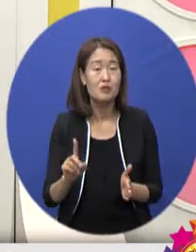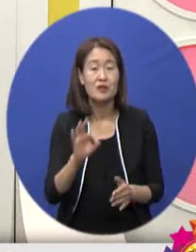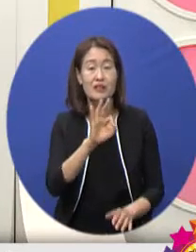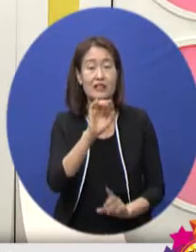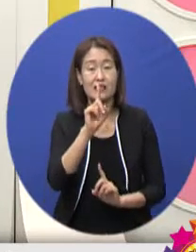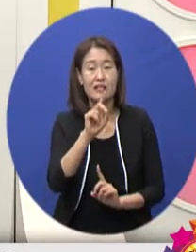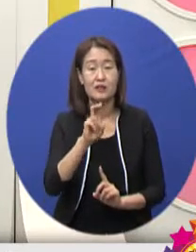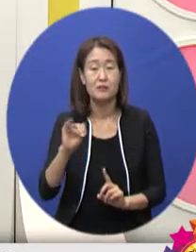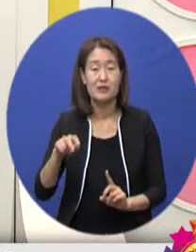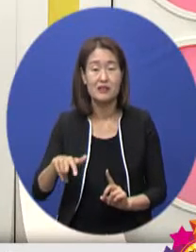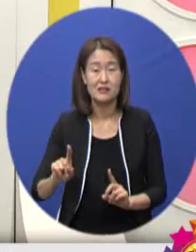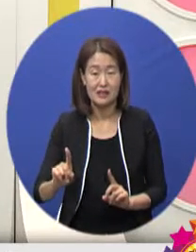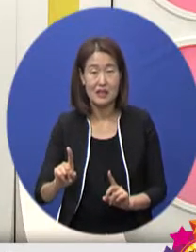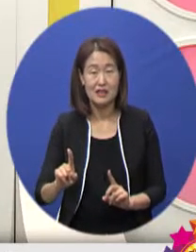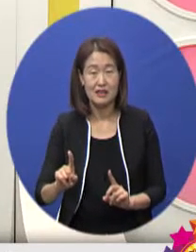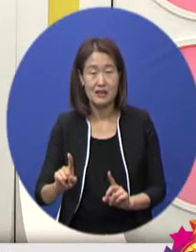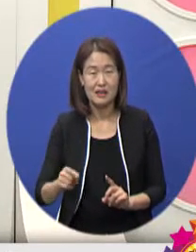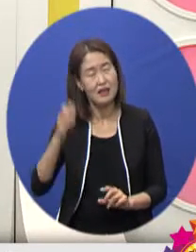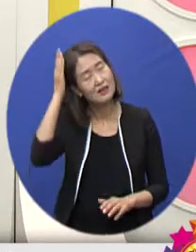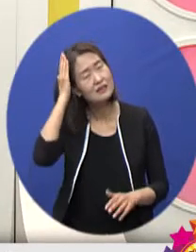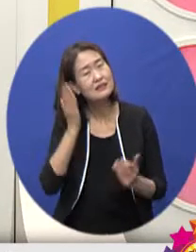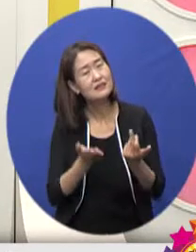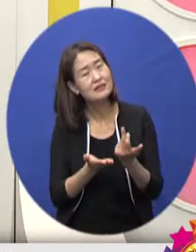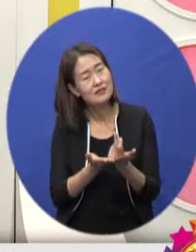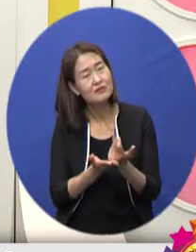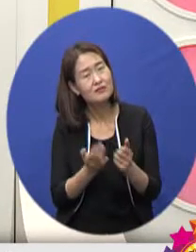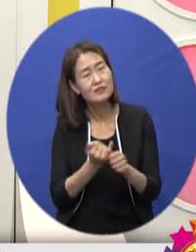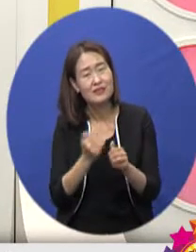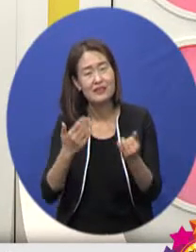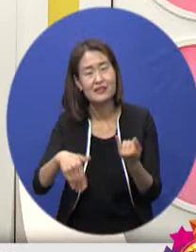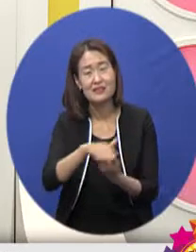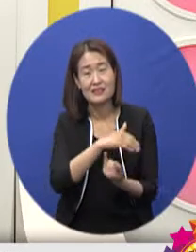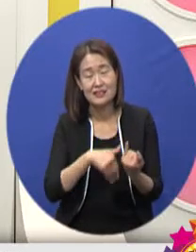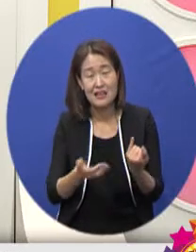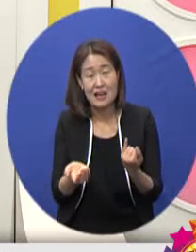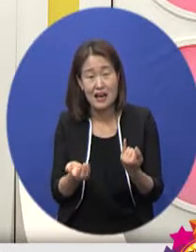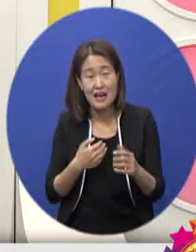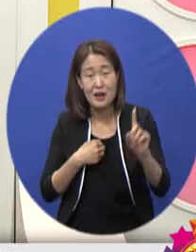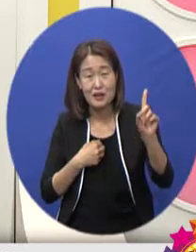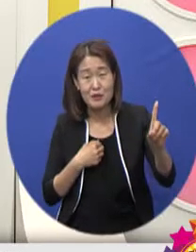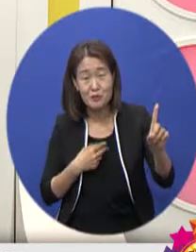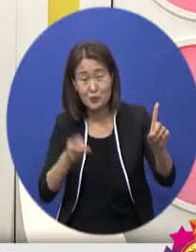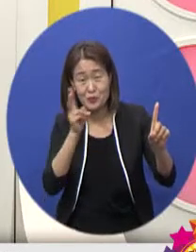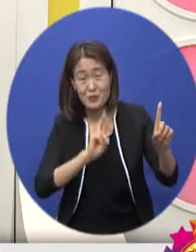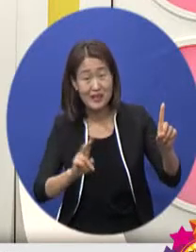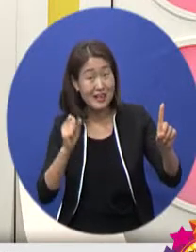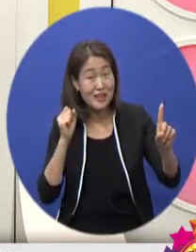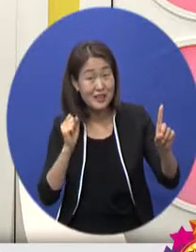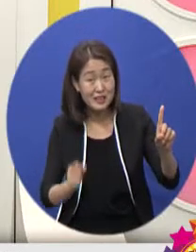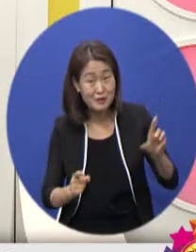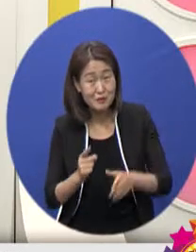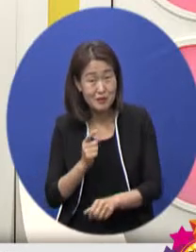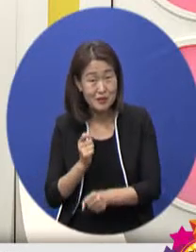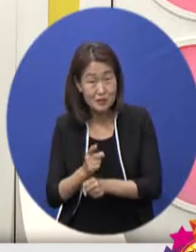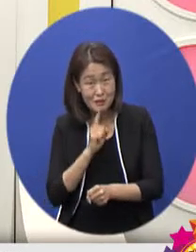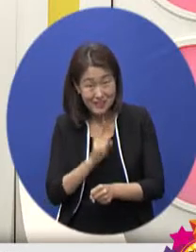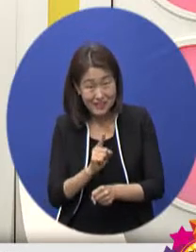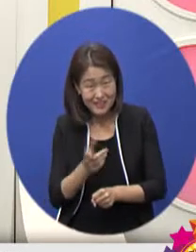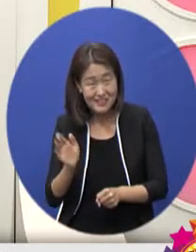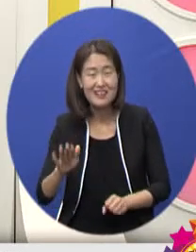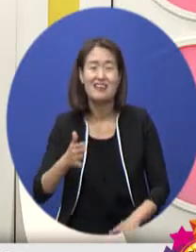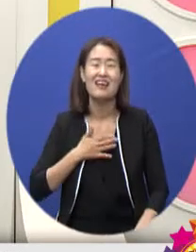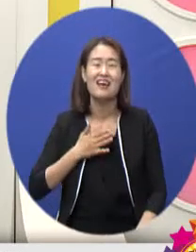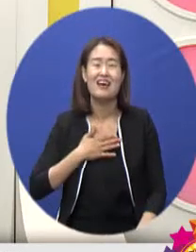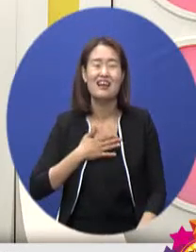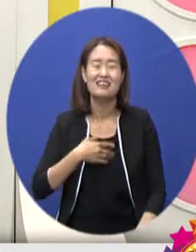이미자 씨의 흑산도 아가씨. 네, 흑산도 네. 아가씨. 예, 아까 1번 분이 부르셨는데 네. 제가 그래도 부르기